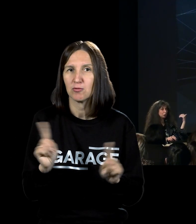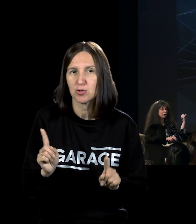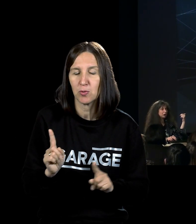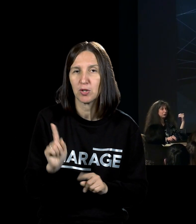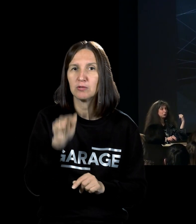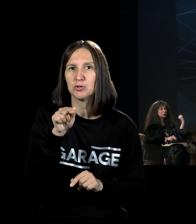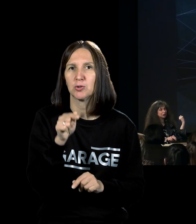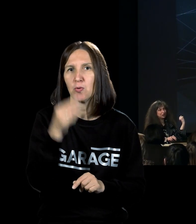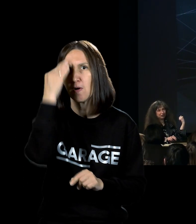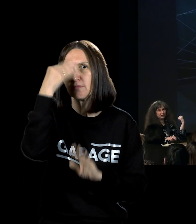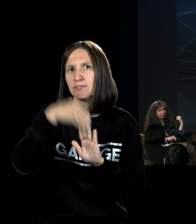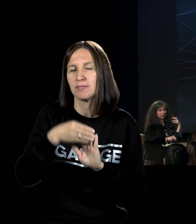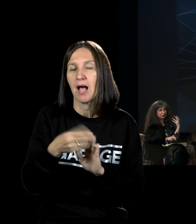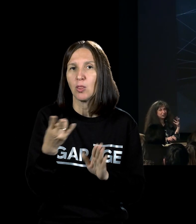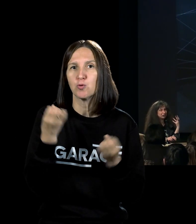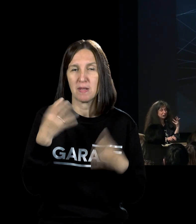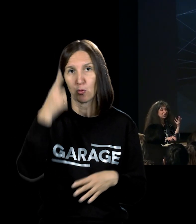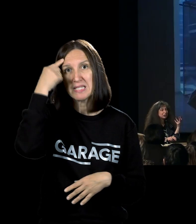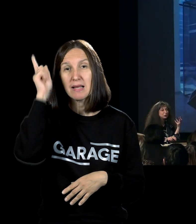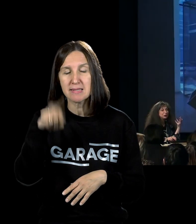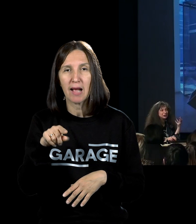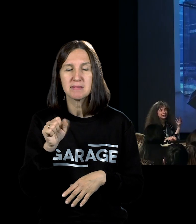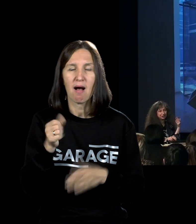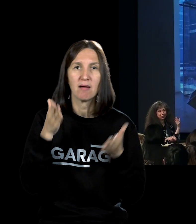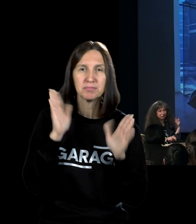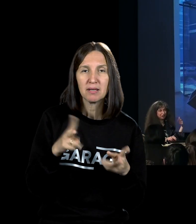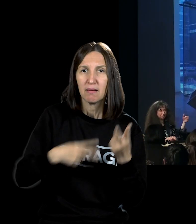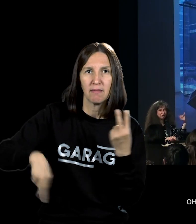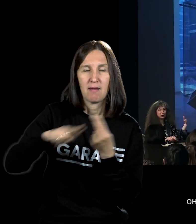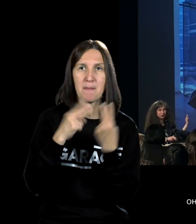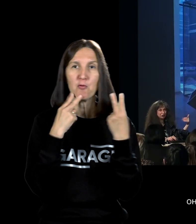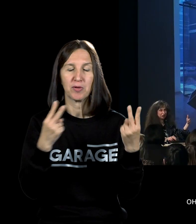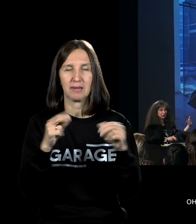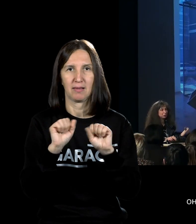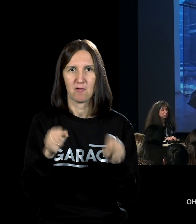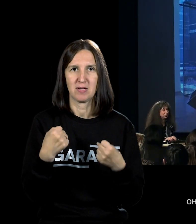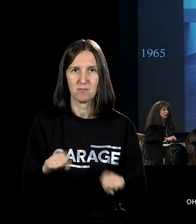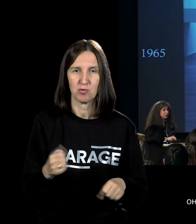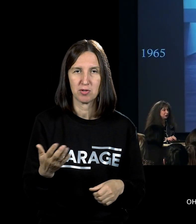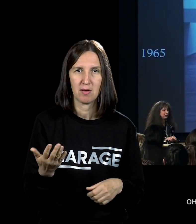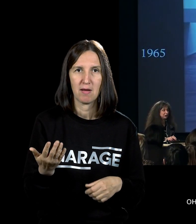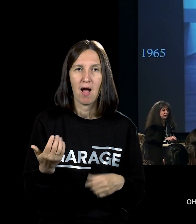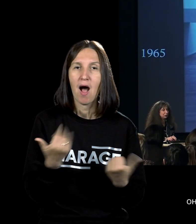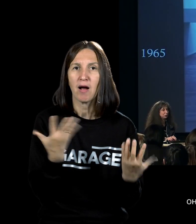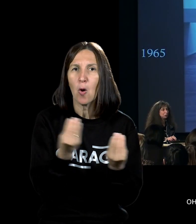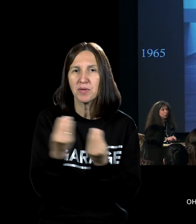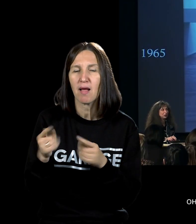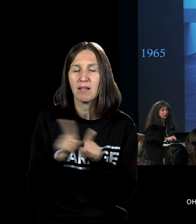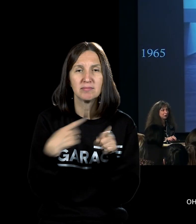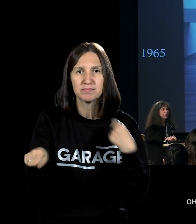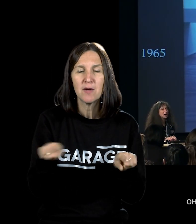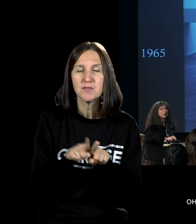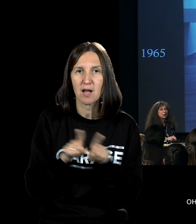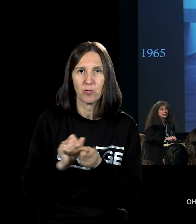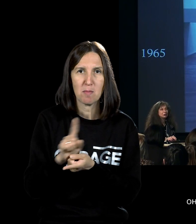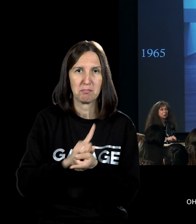бы то, что они одинаковые, можно знать, да? Но никогда их нельзя увидеть одинаково. Да? Как бы они, из каких бы материалов они ни делались. Они все время будут